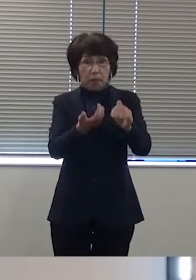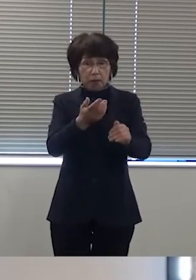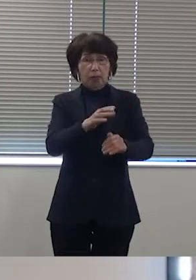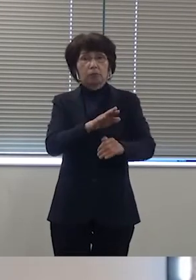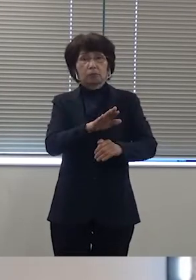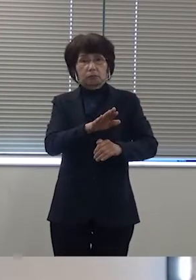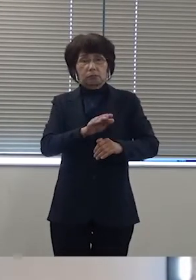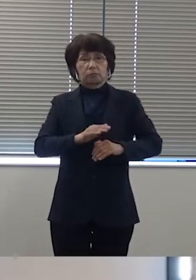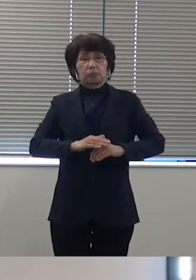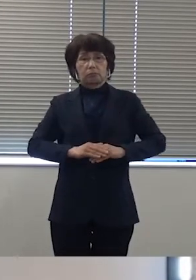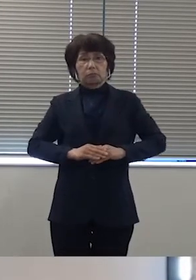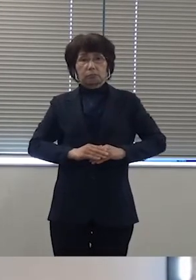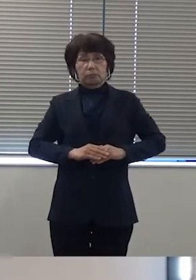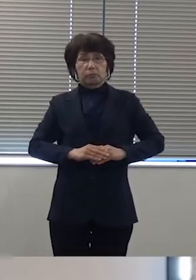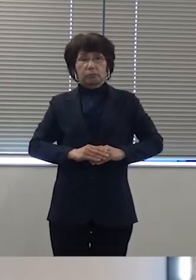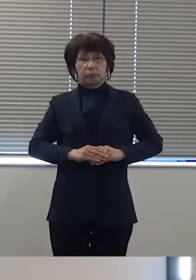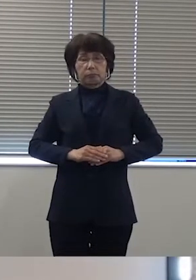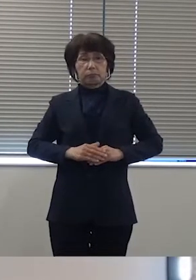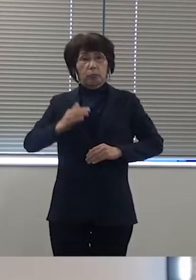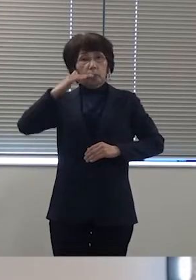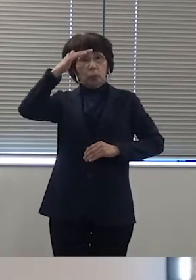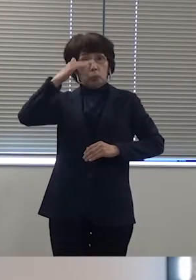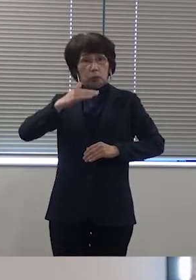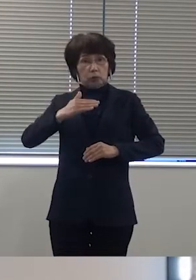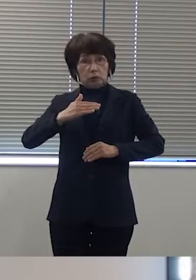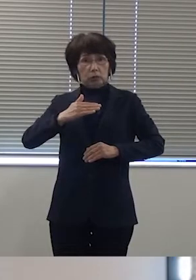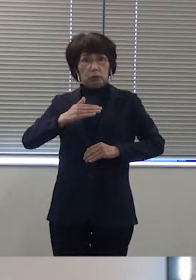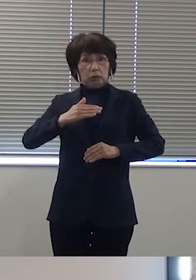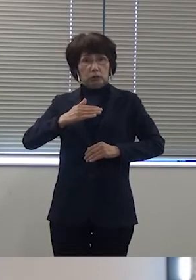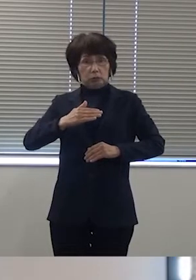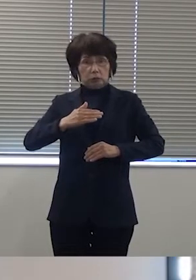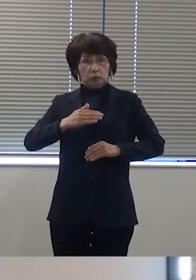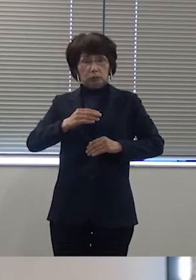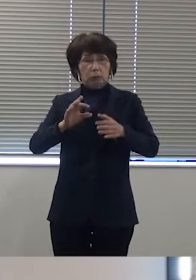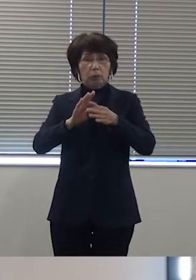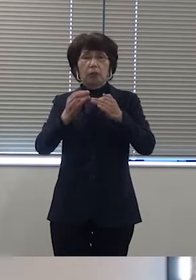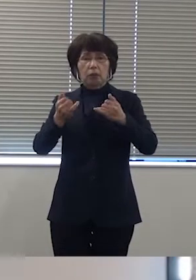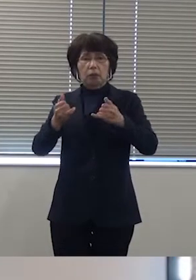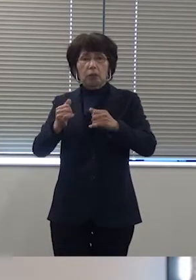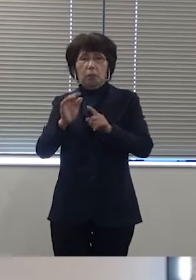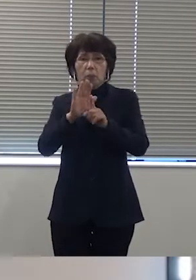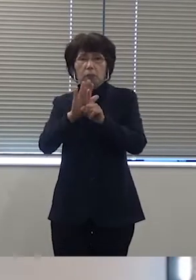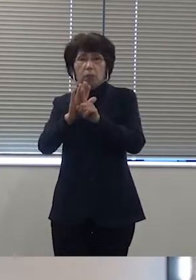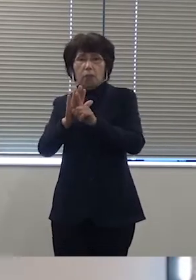が、やっぱりうまくいってないんです。いろんなマニュアルがあってもうまくいって